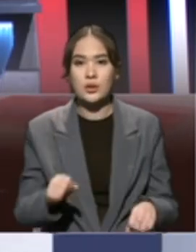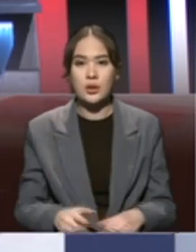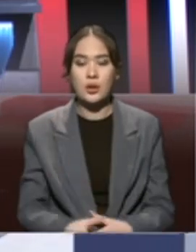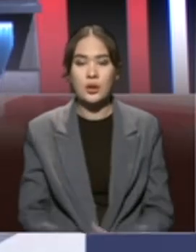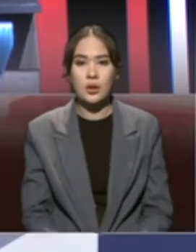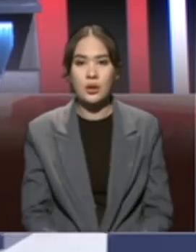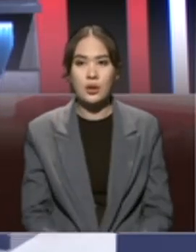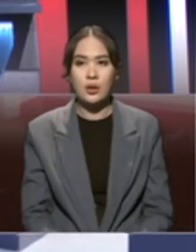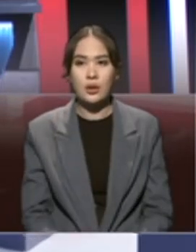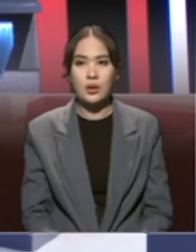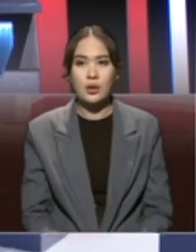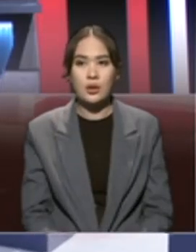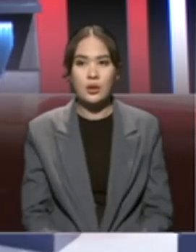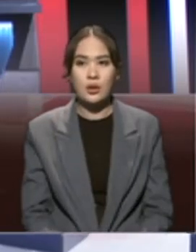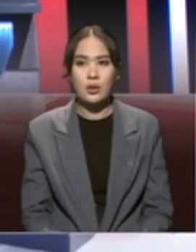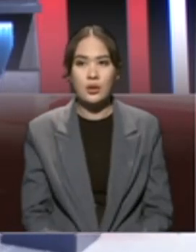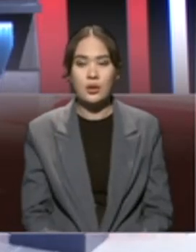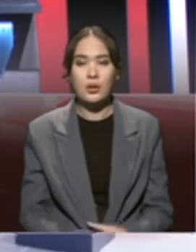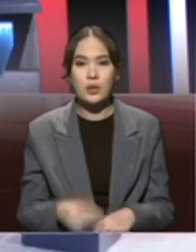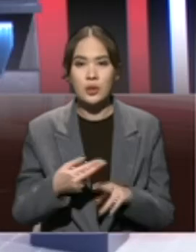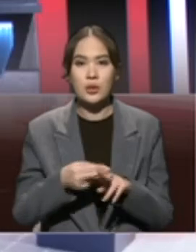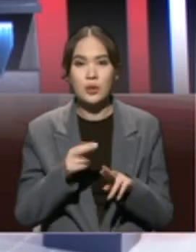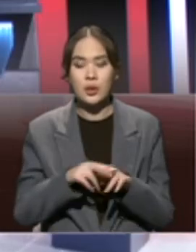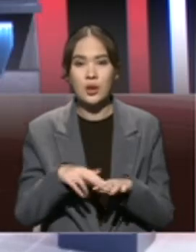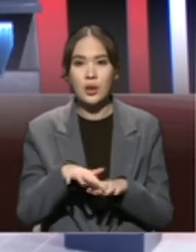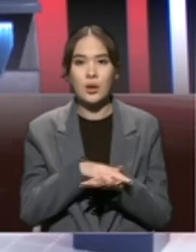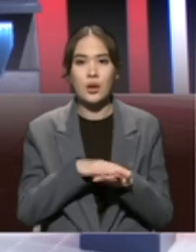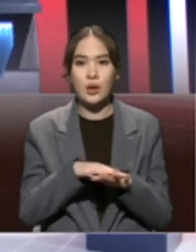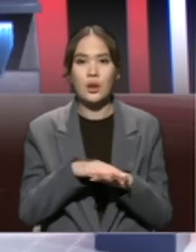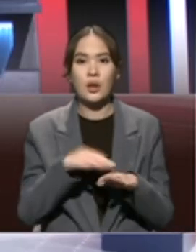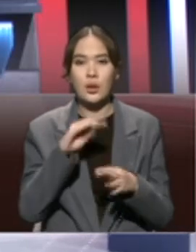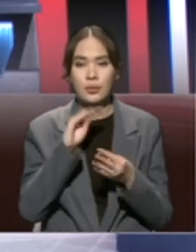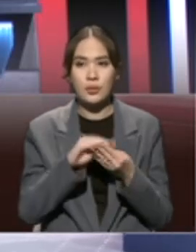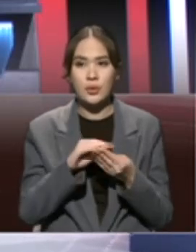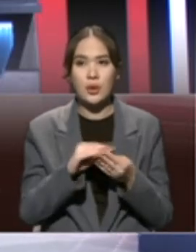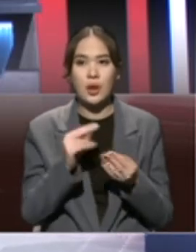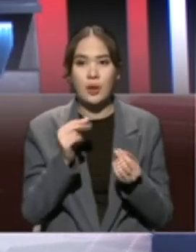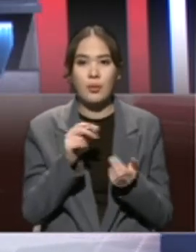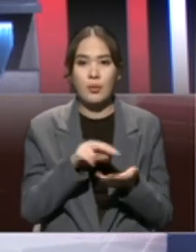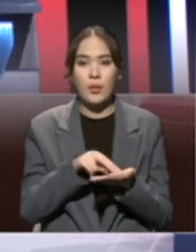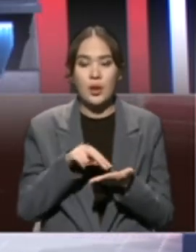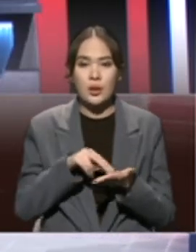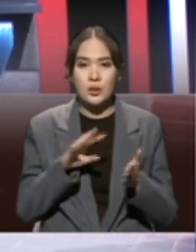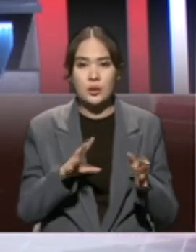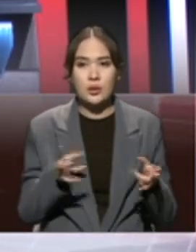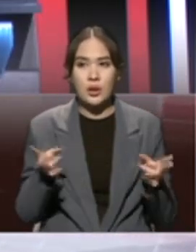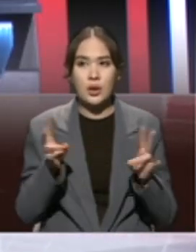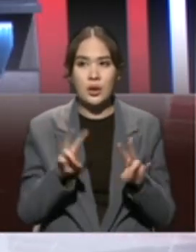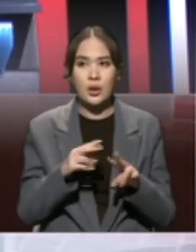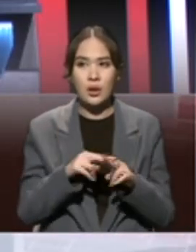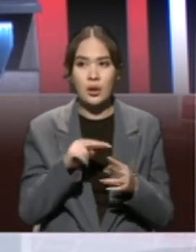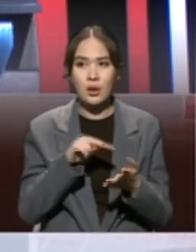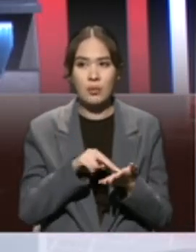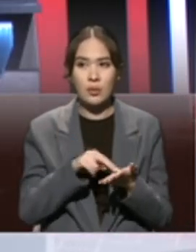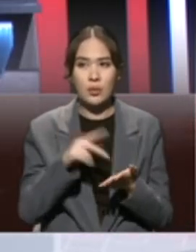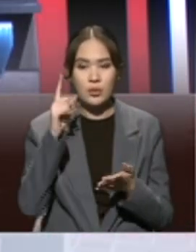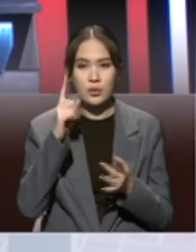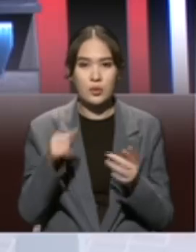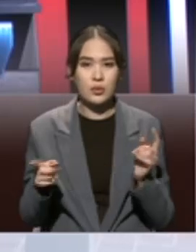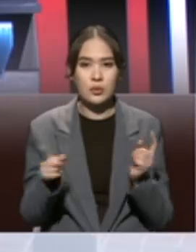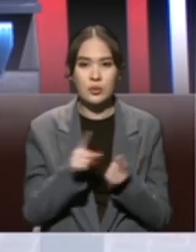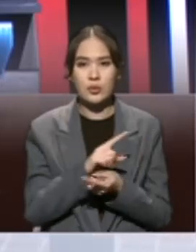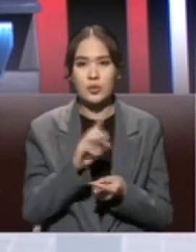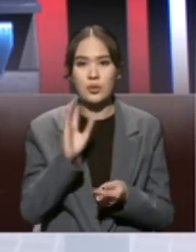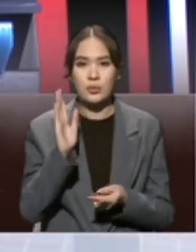қалай болды? Ол қиын. Сонда ол кәдімгі нарықтың өзінің қалыптасқан бағасына ғана тәуелді болады. Бағаны онда қатты бір өзгертеді деп айтуға болмайтын шығар